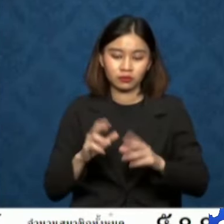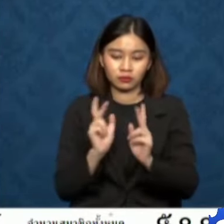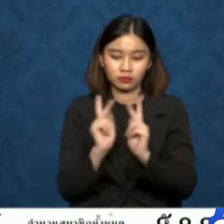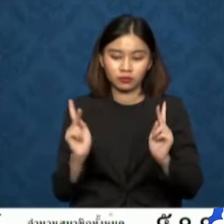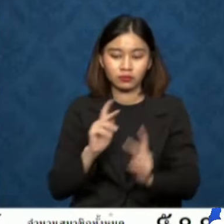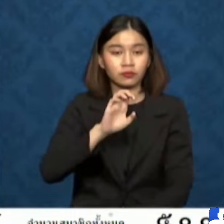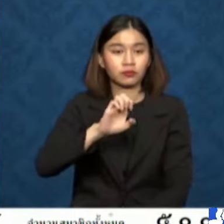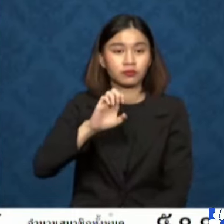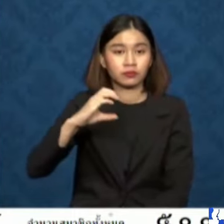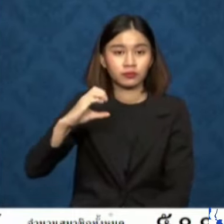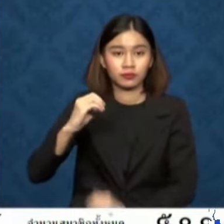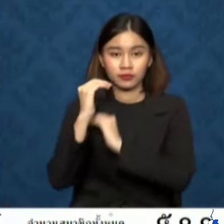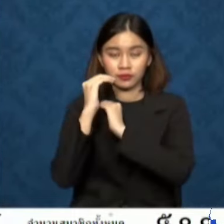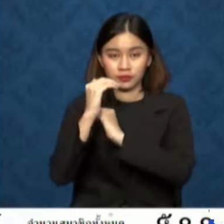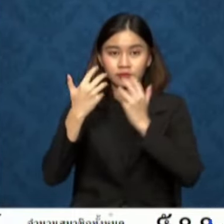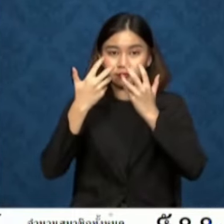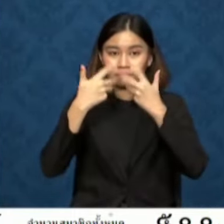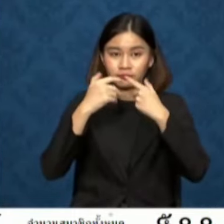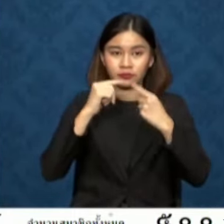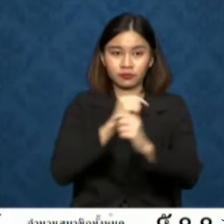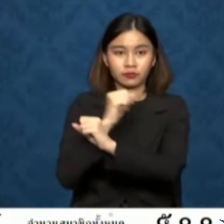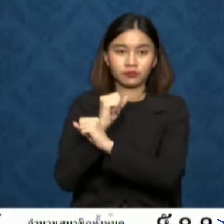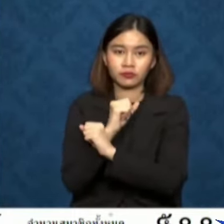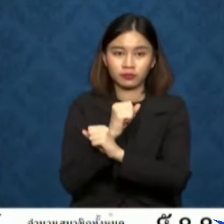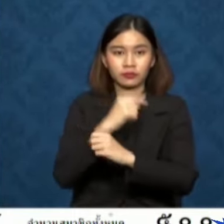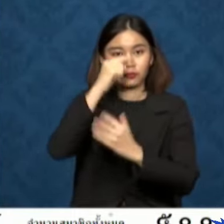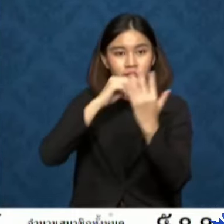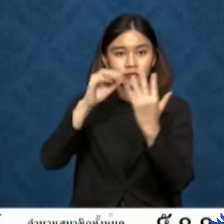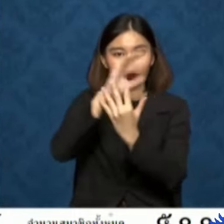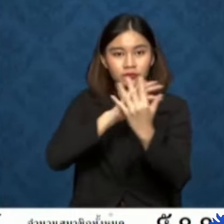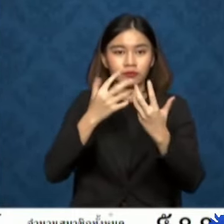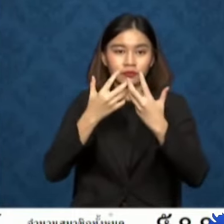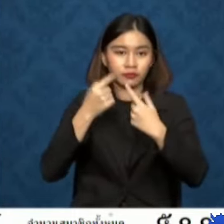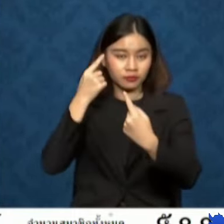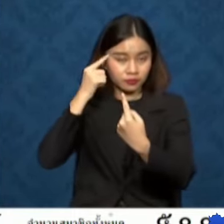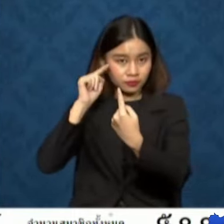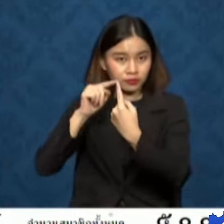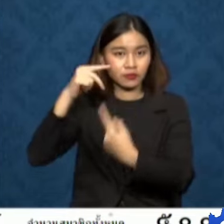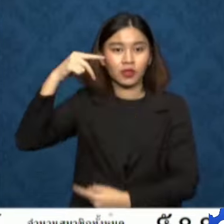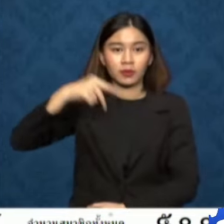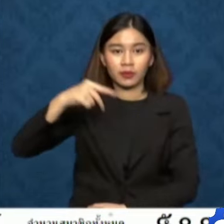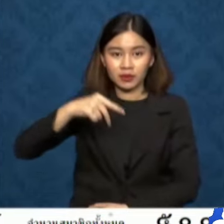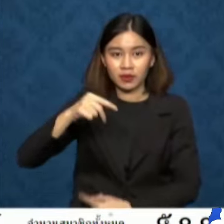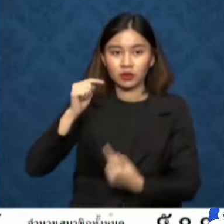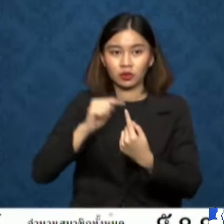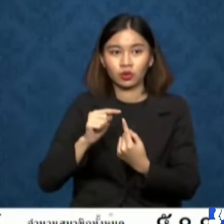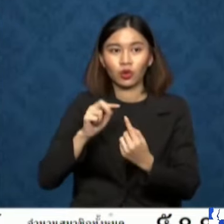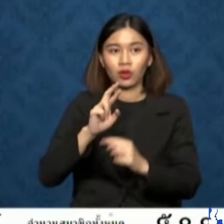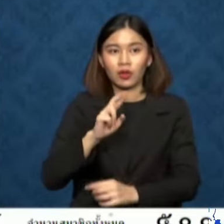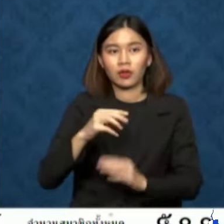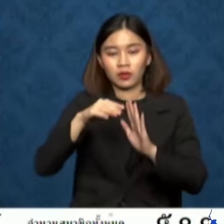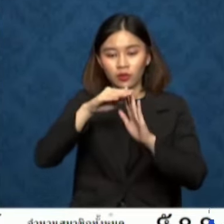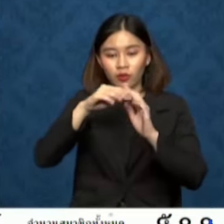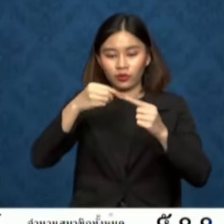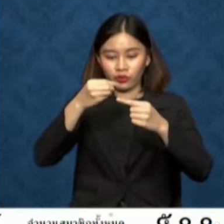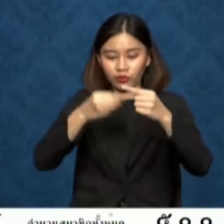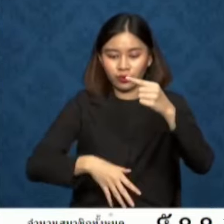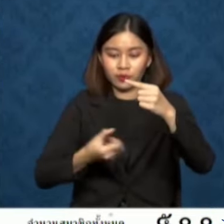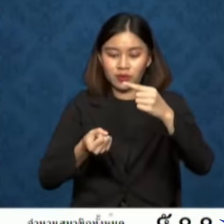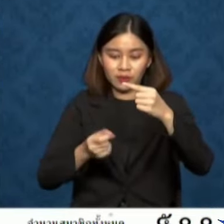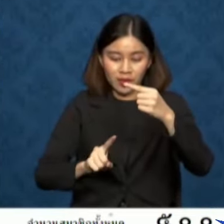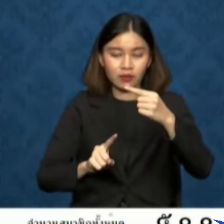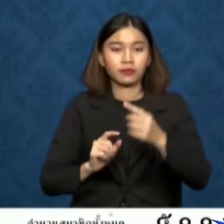ได้กำหนดให้อุตสาหกรรมการป้องกันประเทศเป็นหนึ่งในอุตสาหกรรมเป้าหมายพิเศษอยู่ในลำดับที่ 11จาก 12